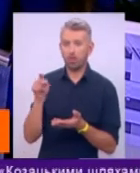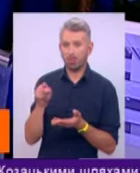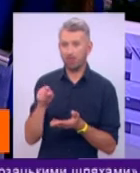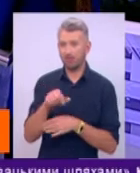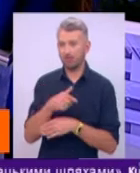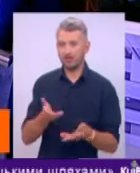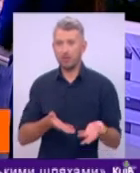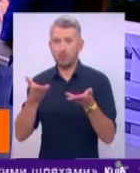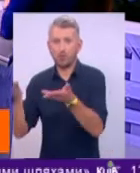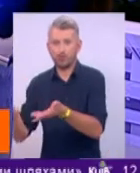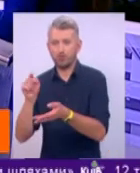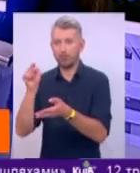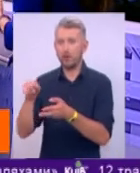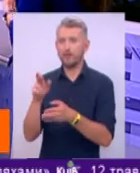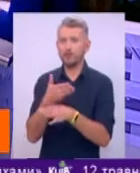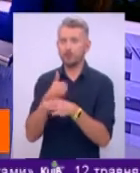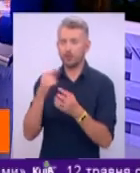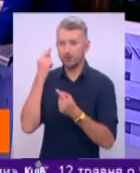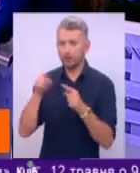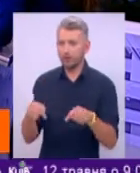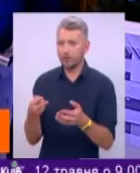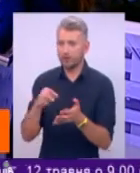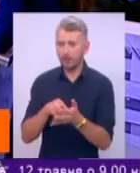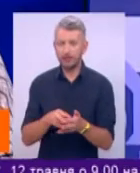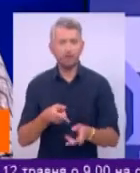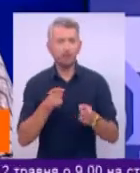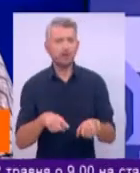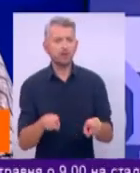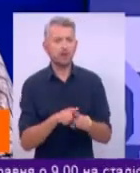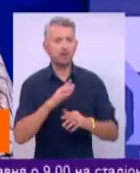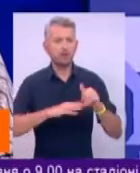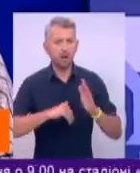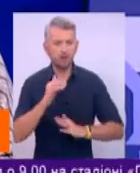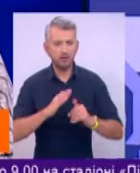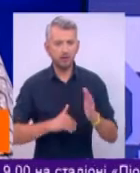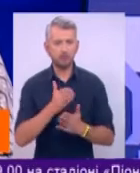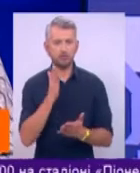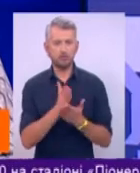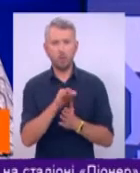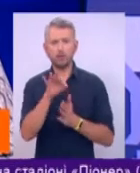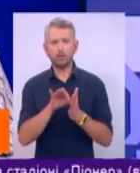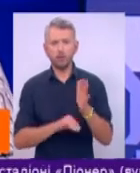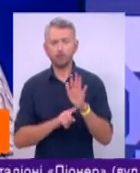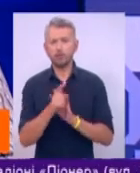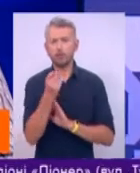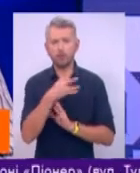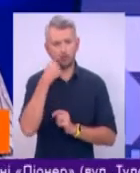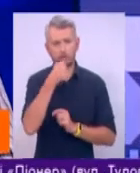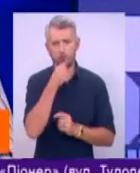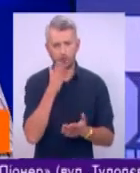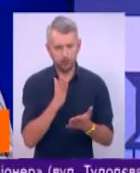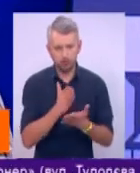частину психологічної тієї ж реабілітації. Ви знаєте, так. Насправді така практика, вона йде одразу, починаючи з 2014